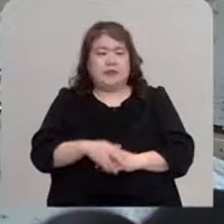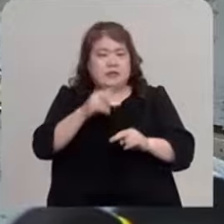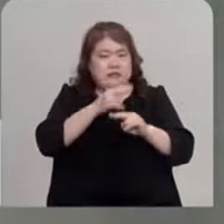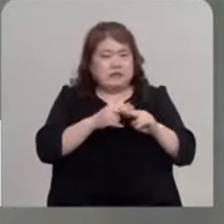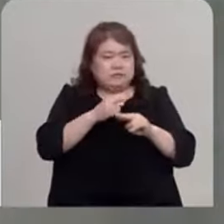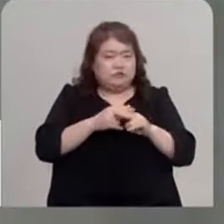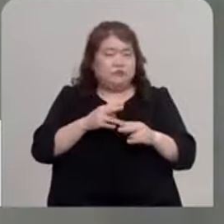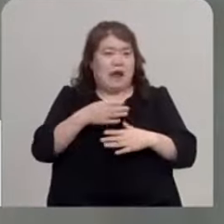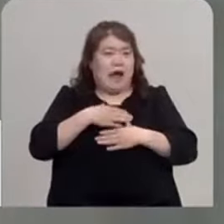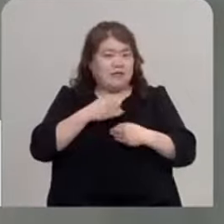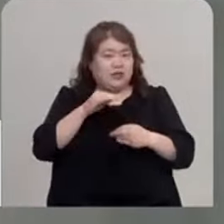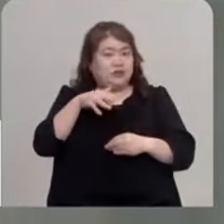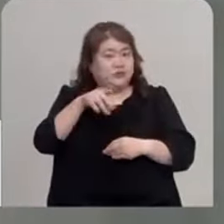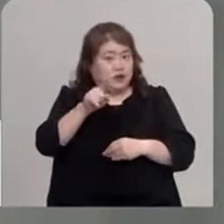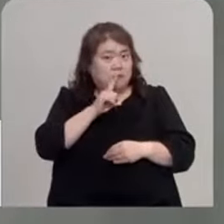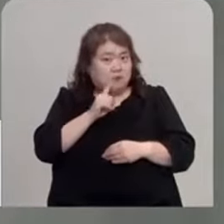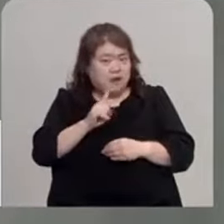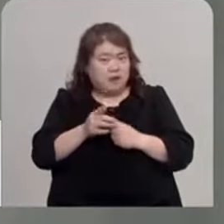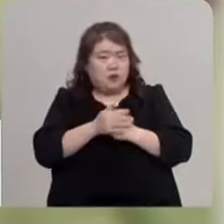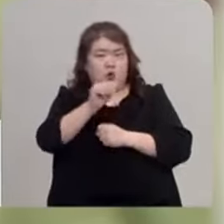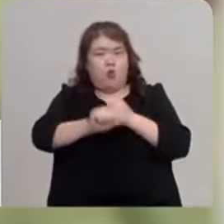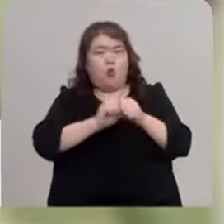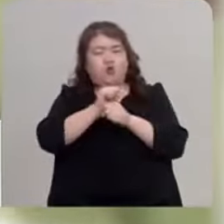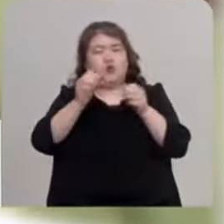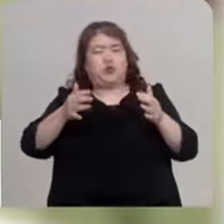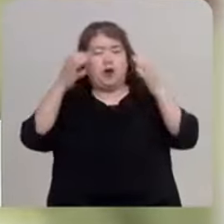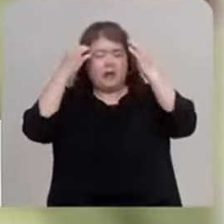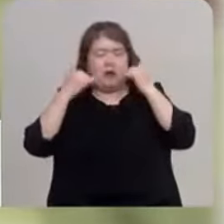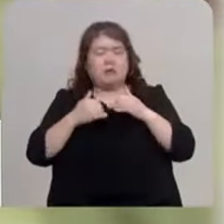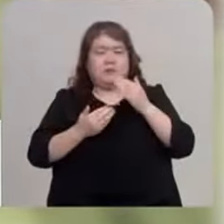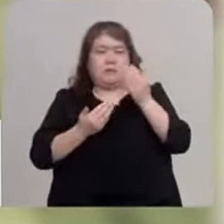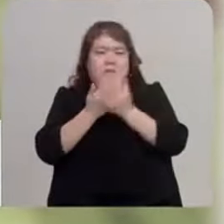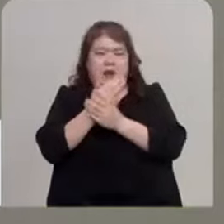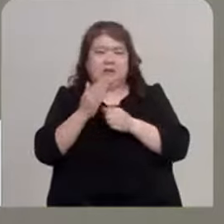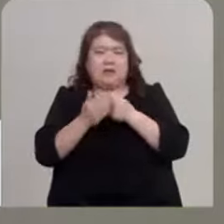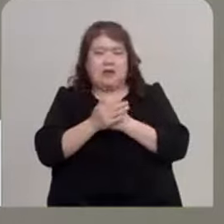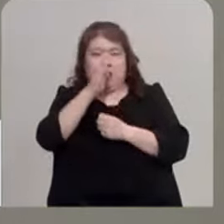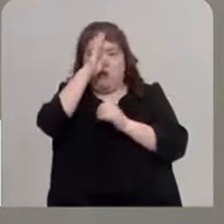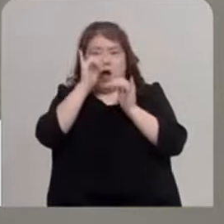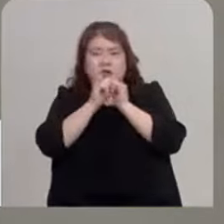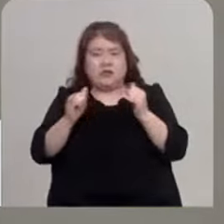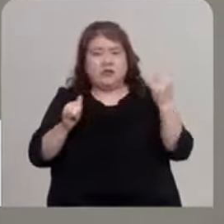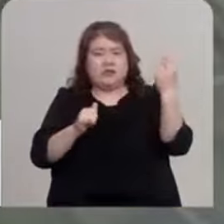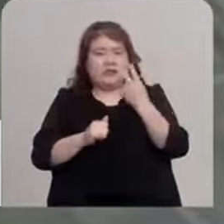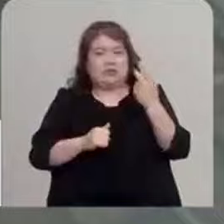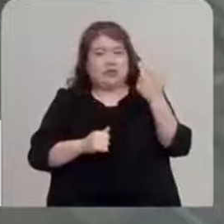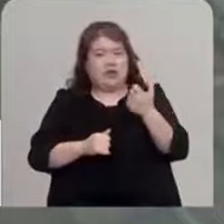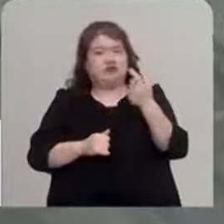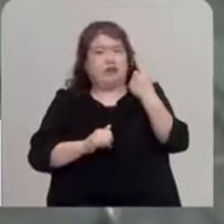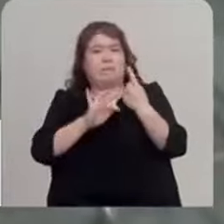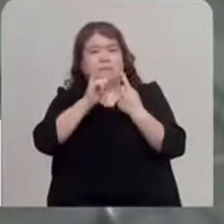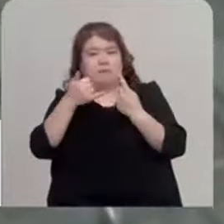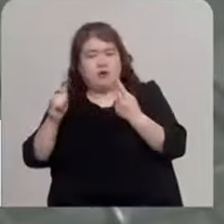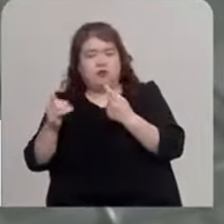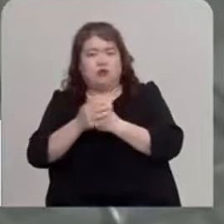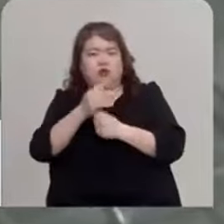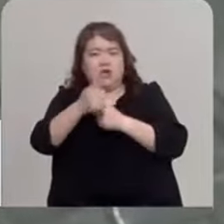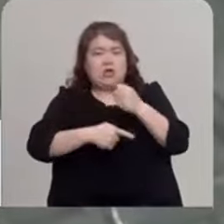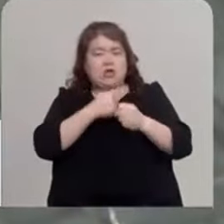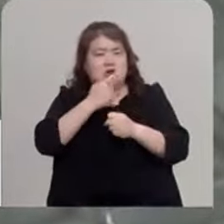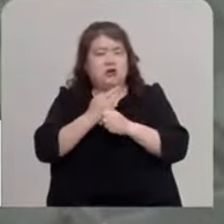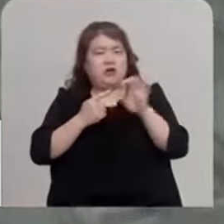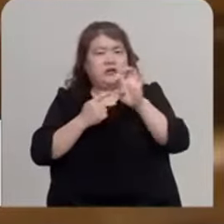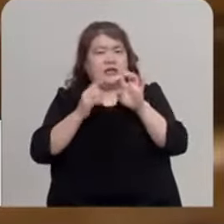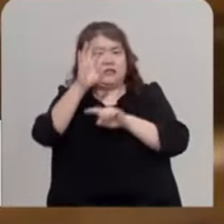의약품 안전처에 따르면 지난 5년간 여름철 발생한 식중독 환자는 평균 2천 예순 한 명으로 연간 환자의